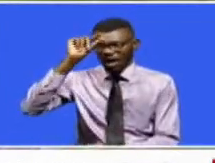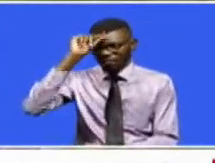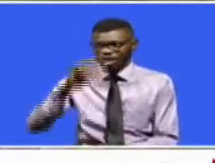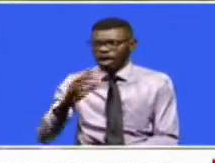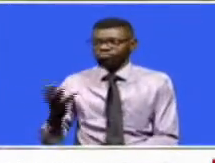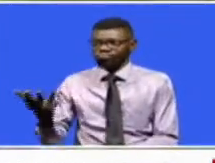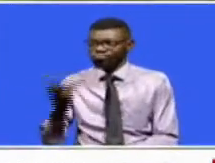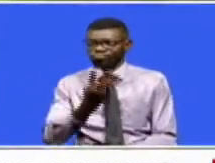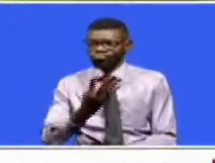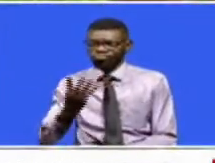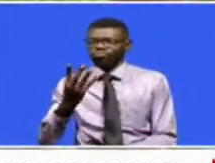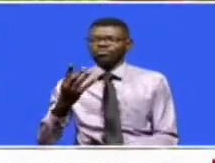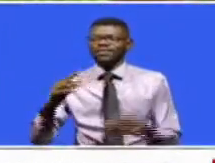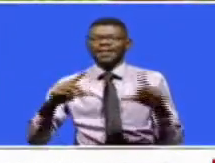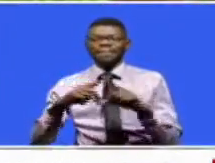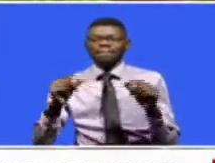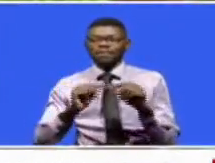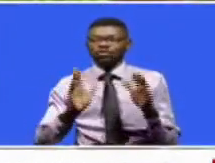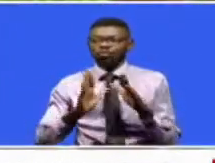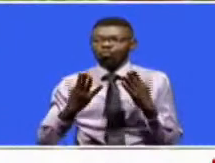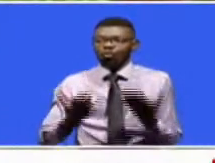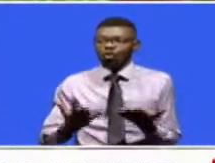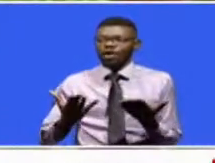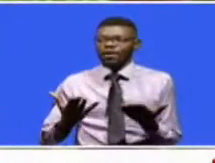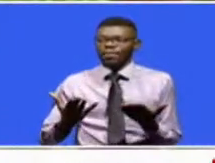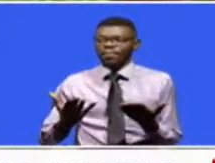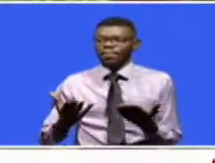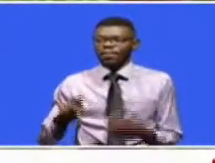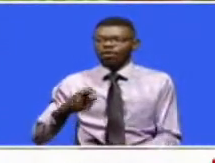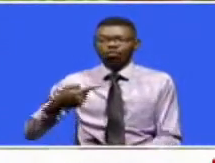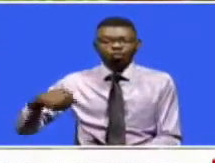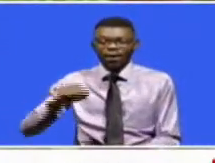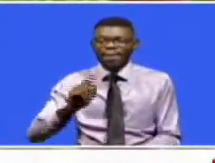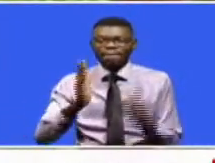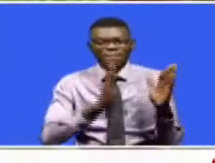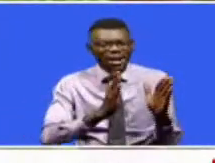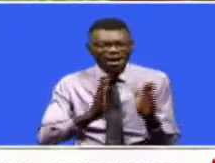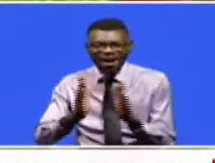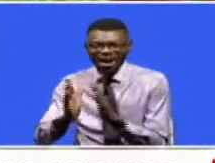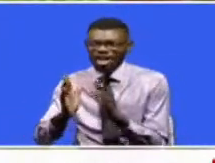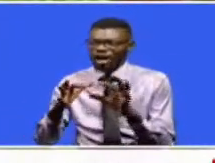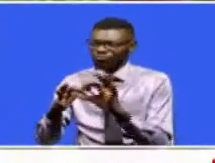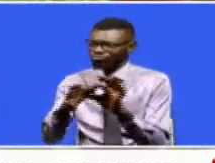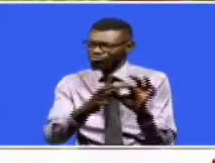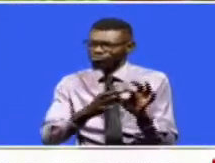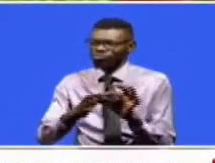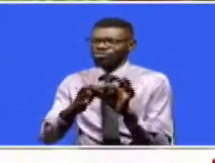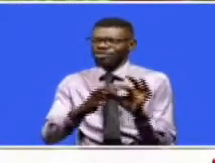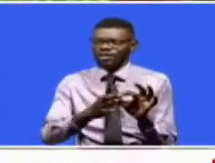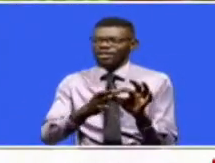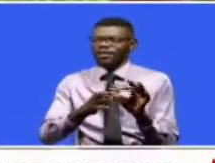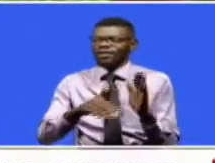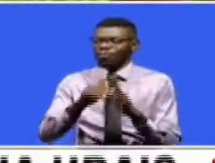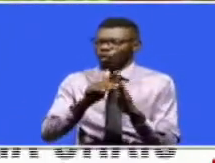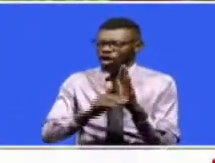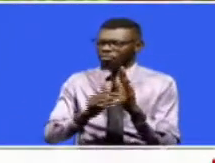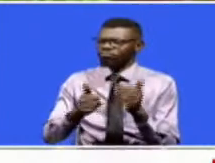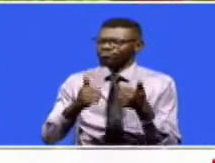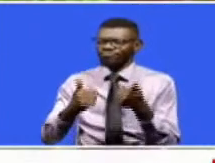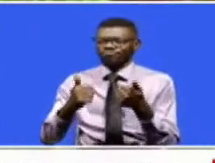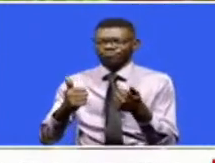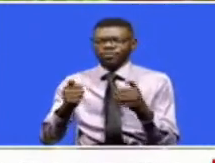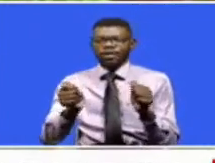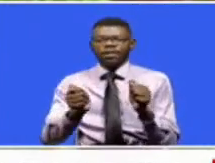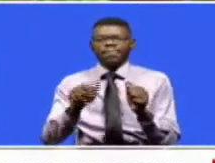ujumbe ukiwa madhubuti. We shall plan and coordinate structured engagement with the